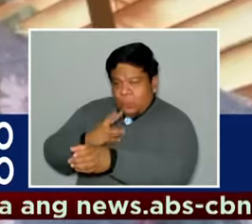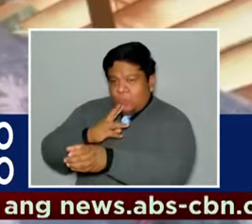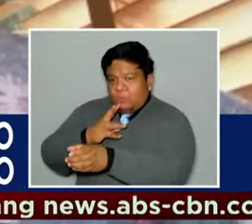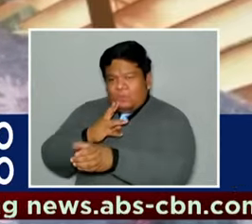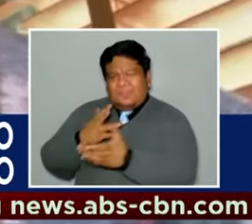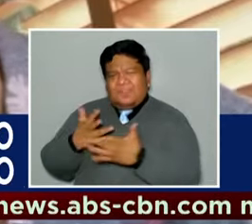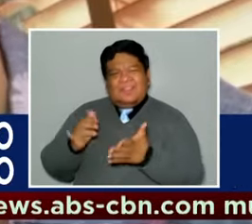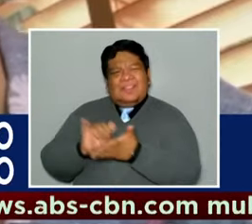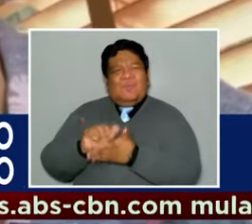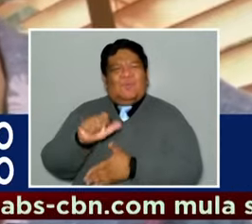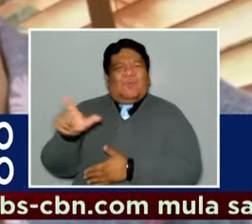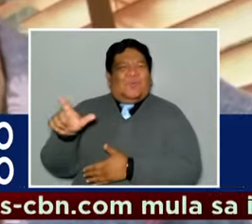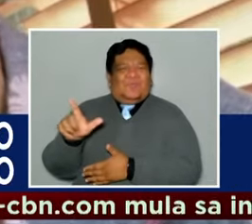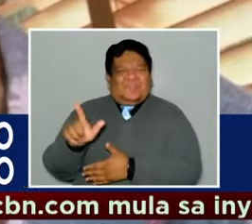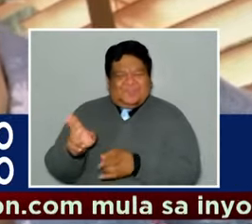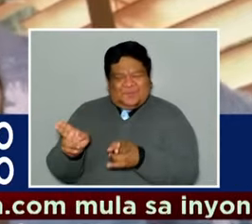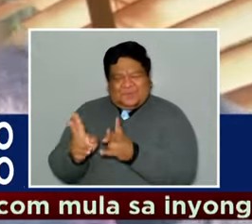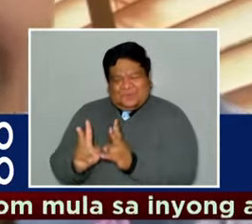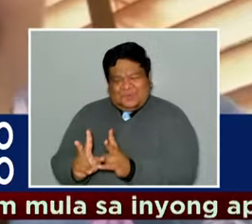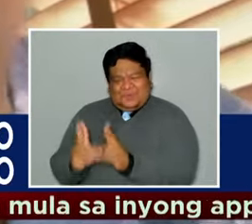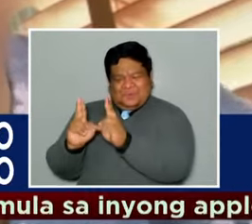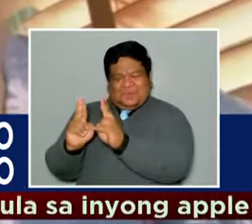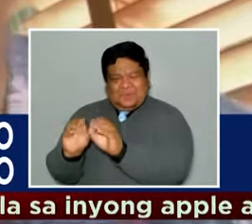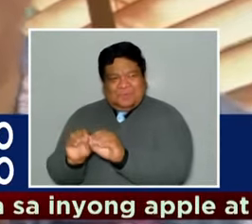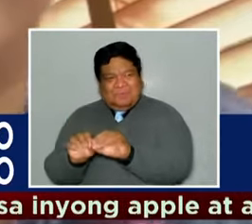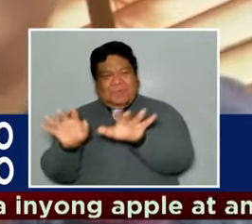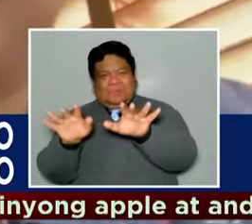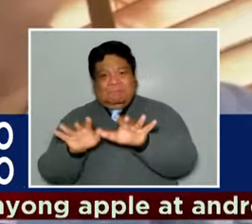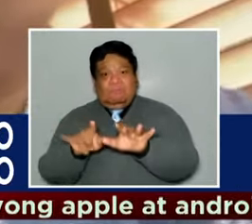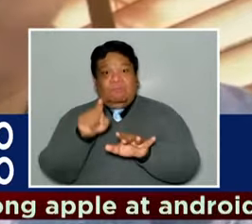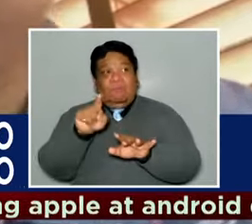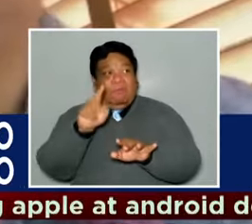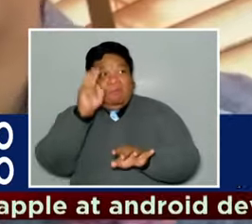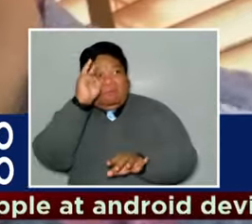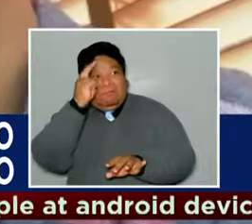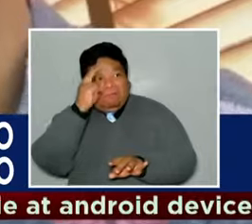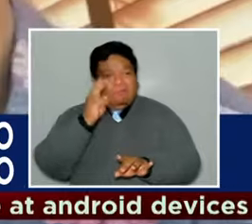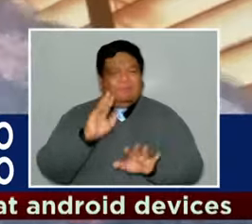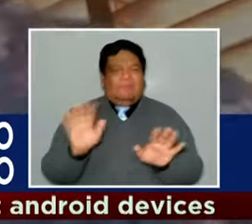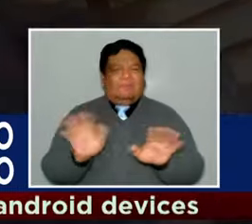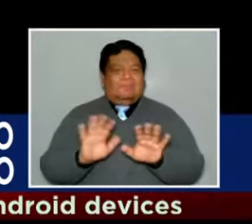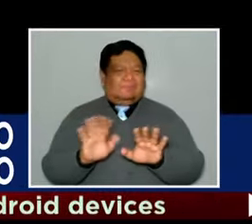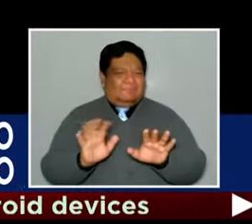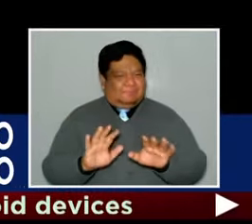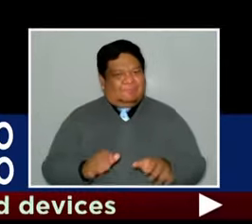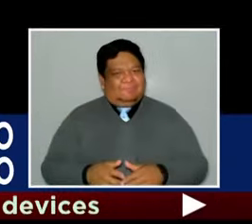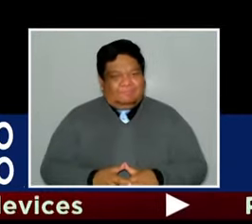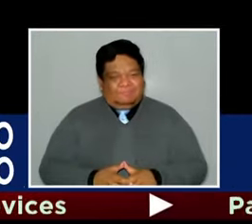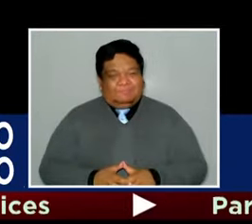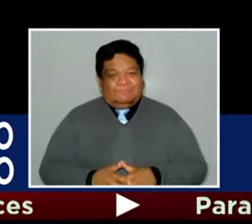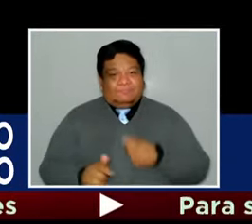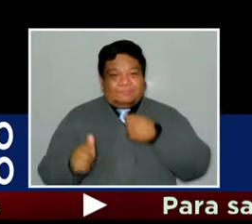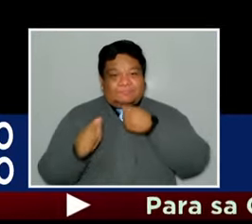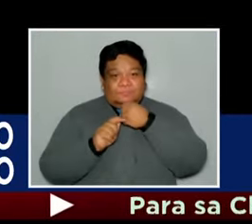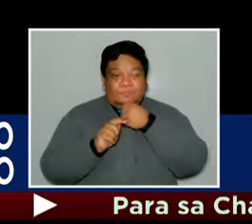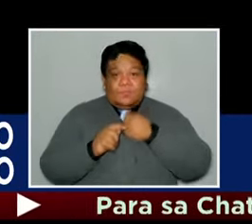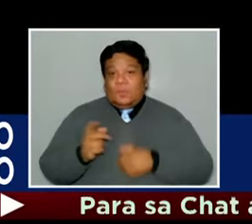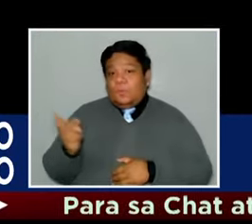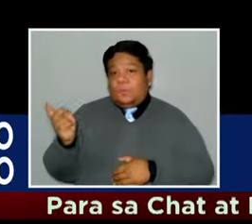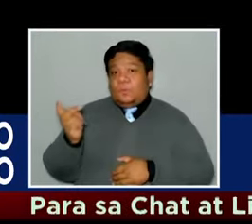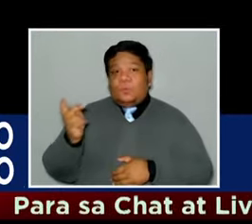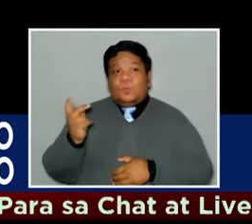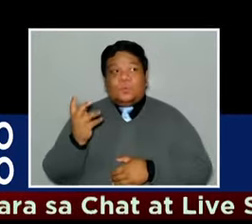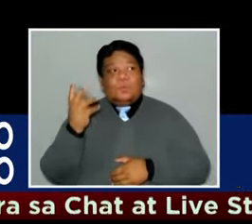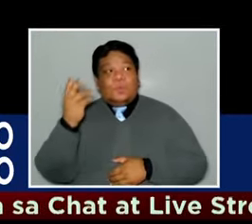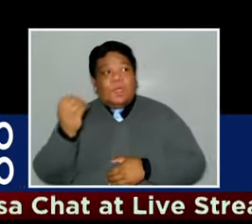of what happened. So don't make a big deal out of it. Wala pang honeymoon plan sina Robbie at Mikey, pero nakalipat na